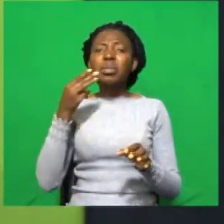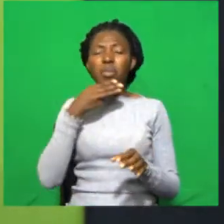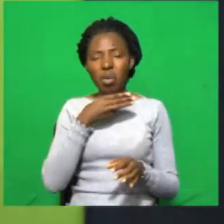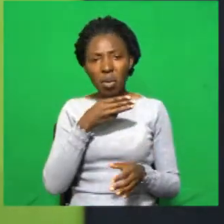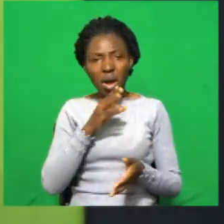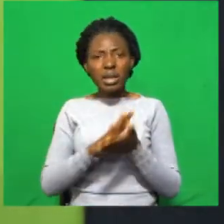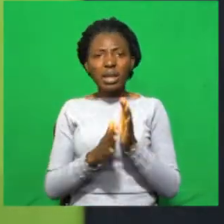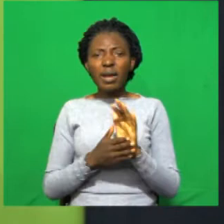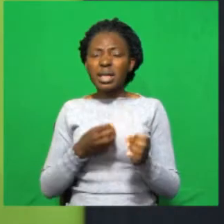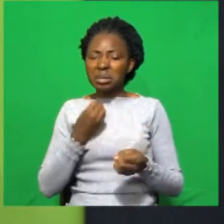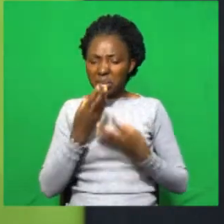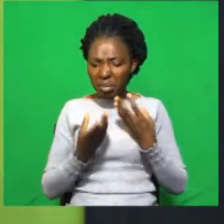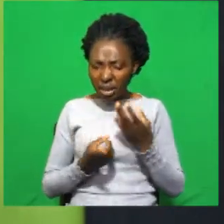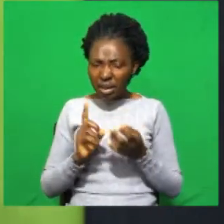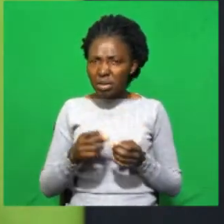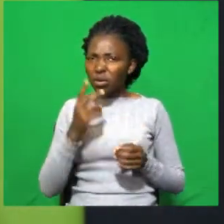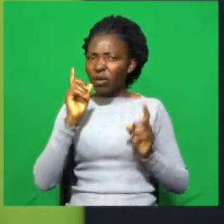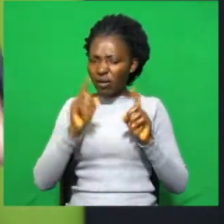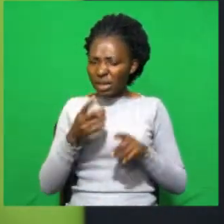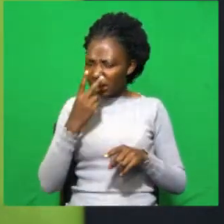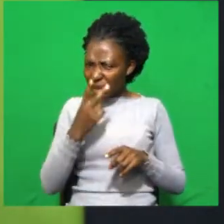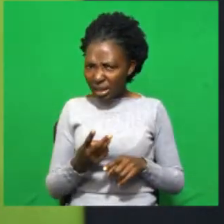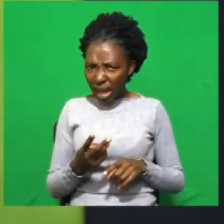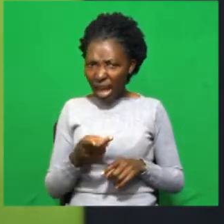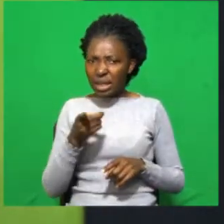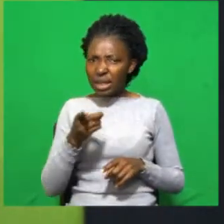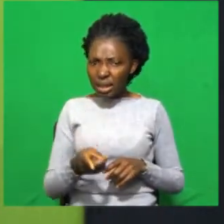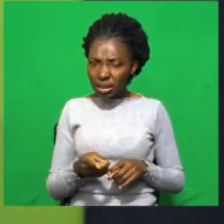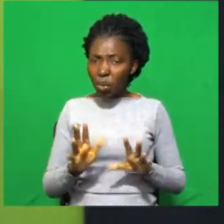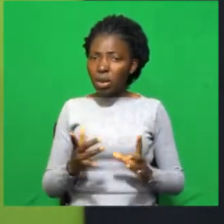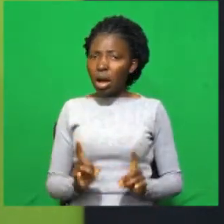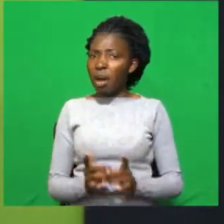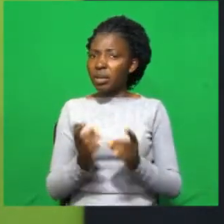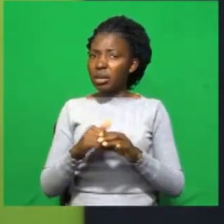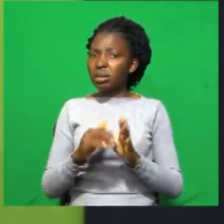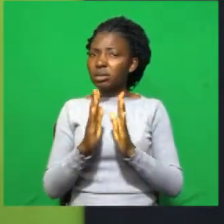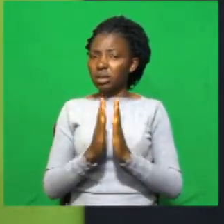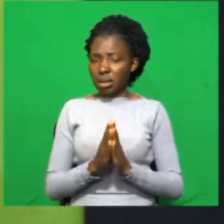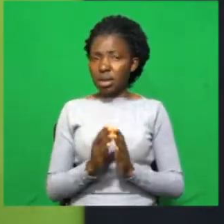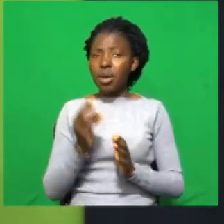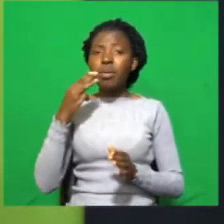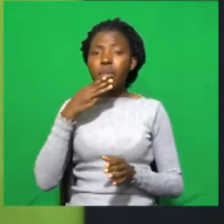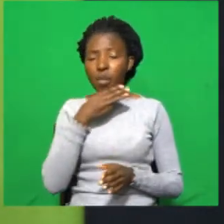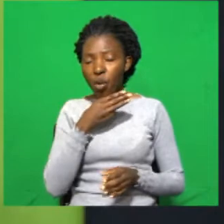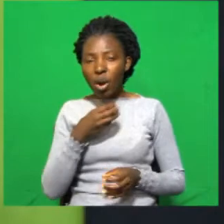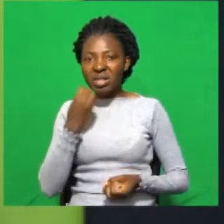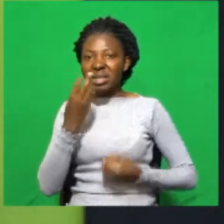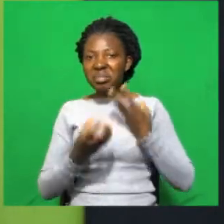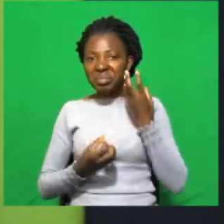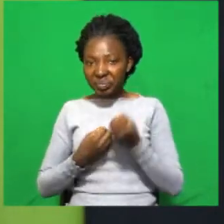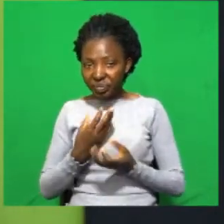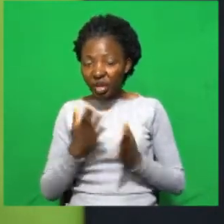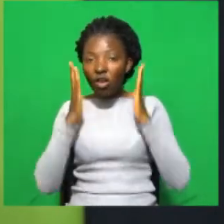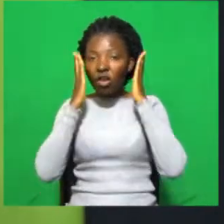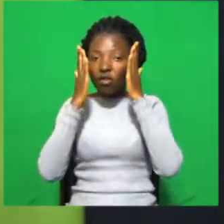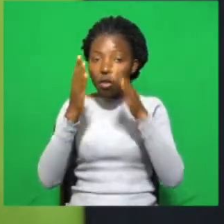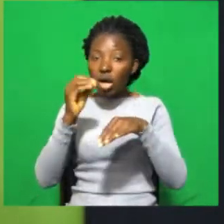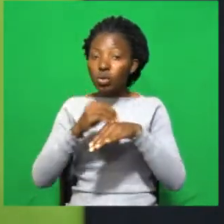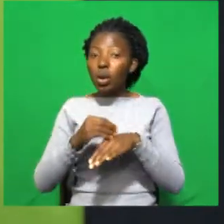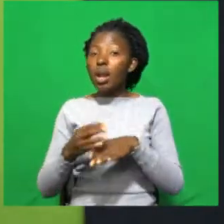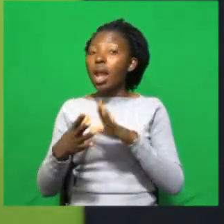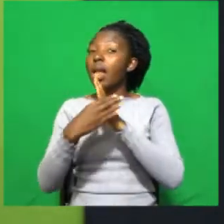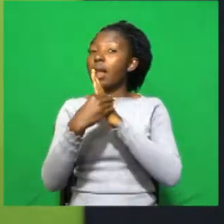kutsanangura zvekuti unobva wakurumidza kuona kuti chimiro chachaane chechi. Pauro ari kutsanangura achita kunge akanyanya kusendamira